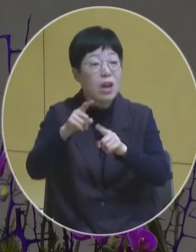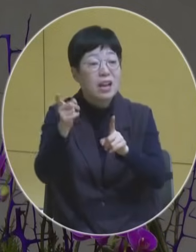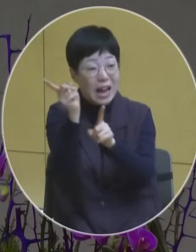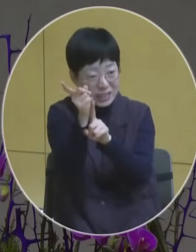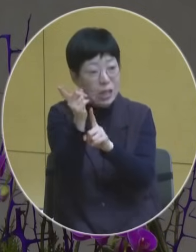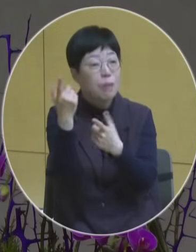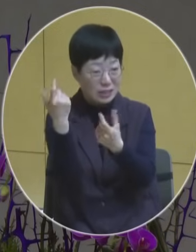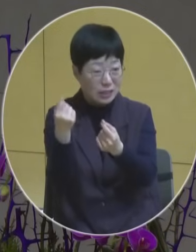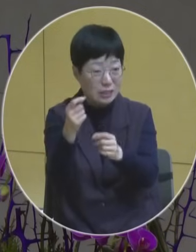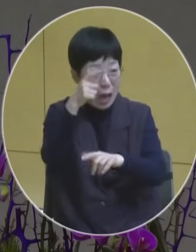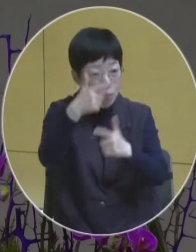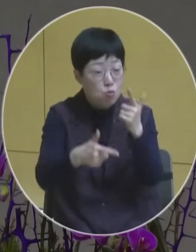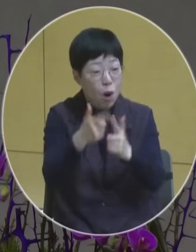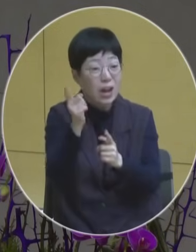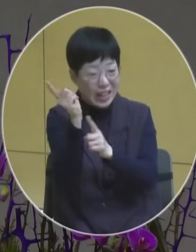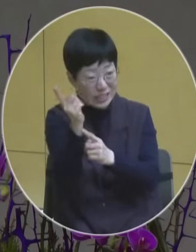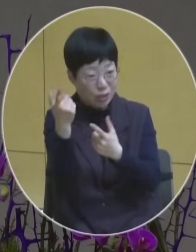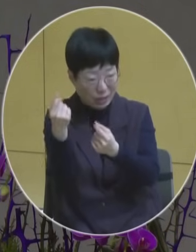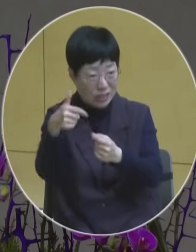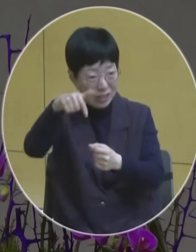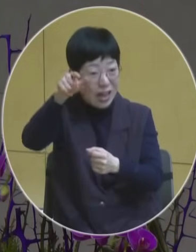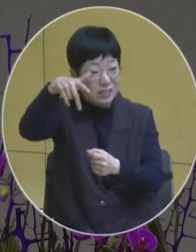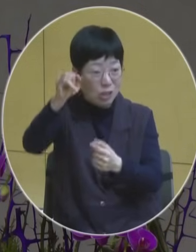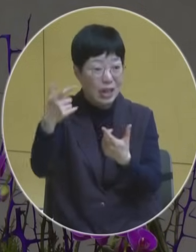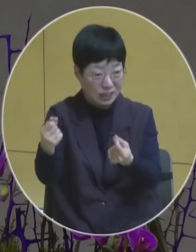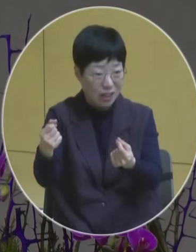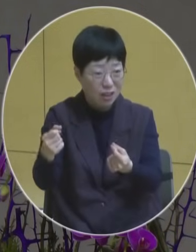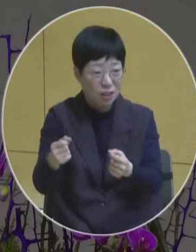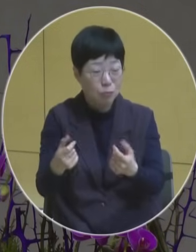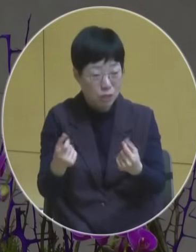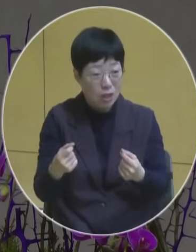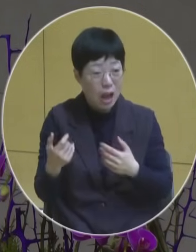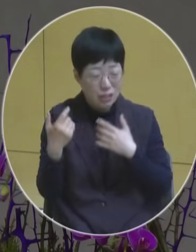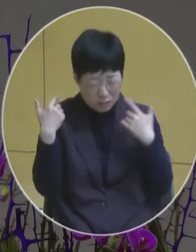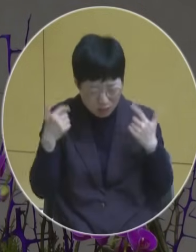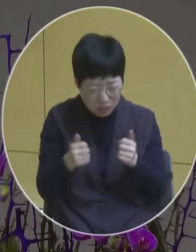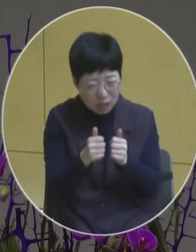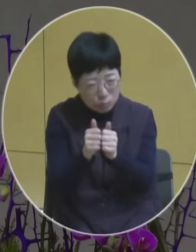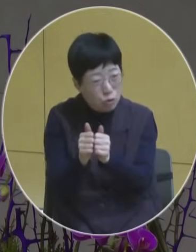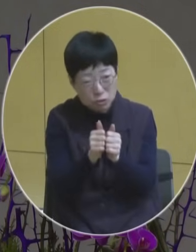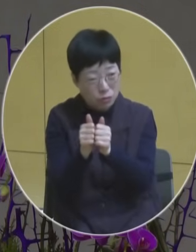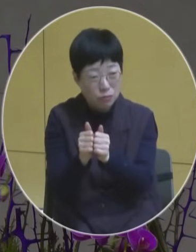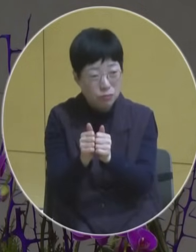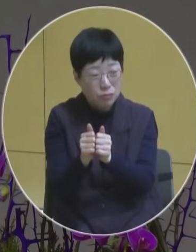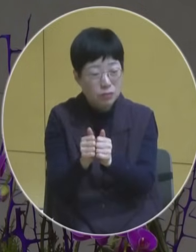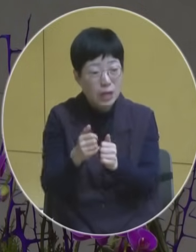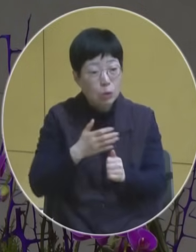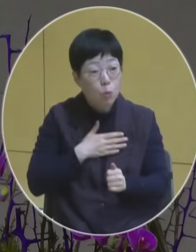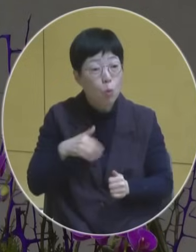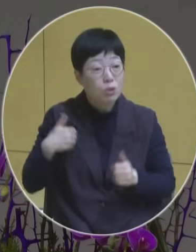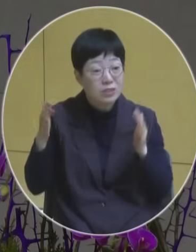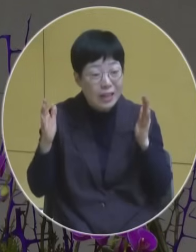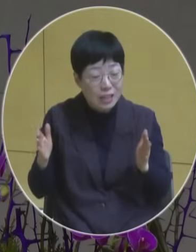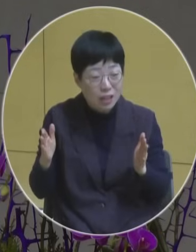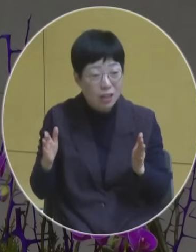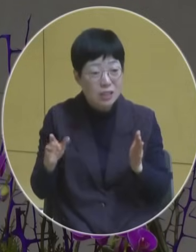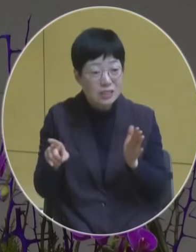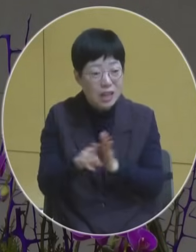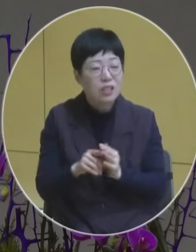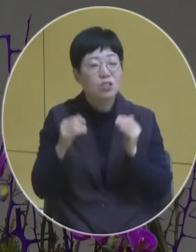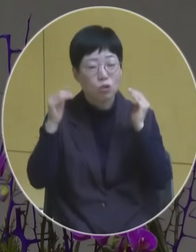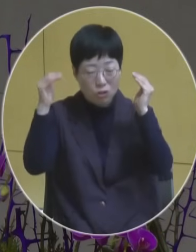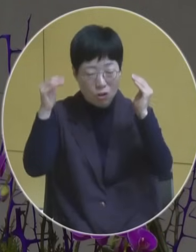있는 것이 없어요. 주님과 교제할 때 우리 속에, 또 그렇게 살려고 노력할 때 우리 속에 나도 모르는 사이에 신앙이